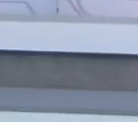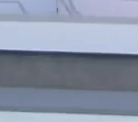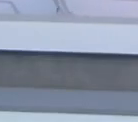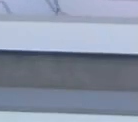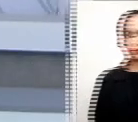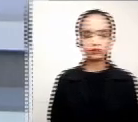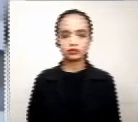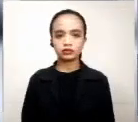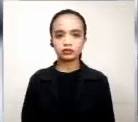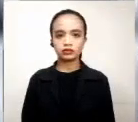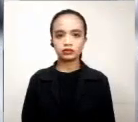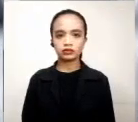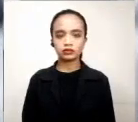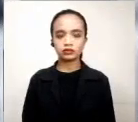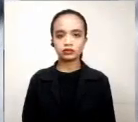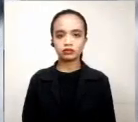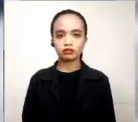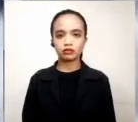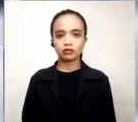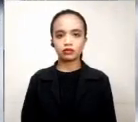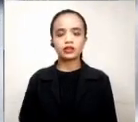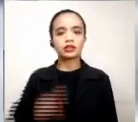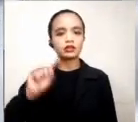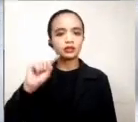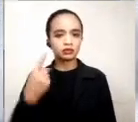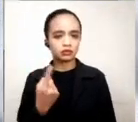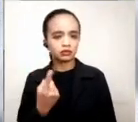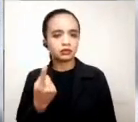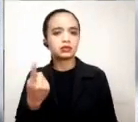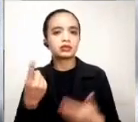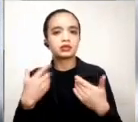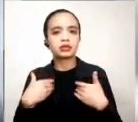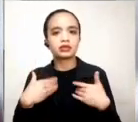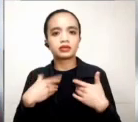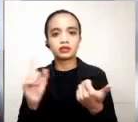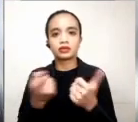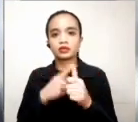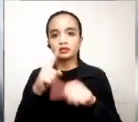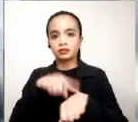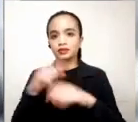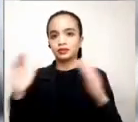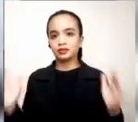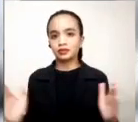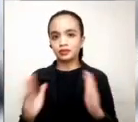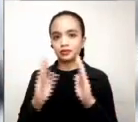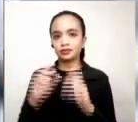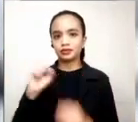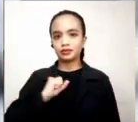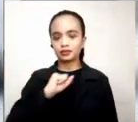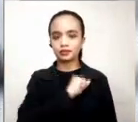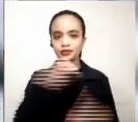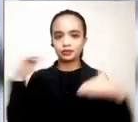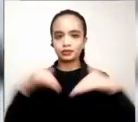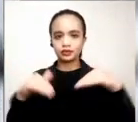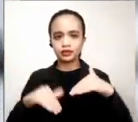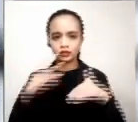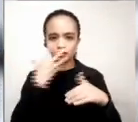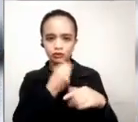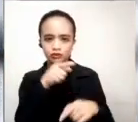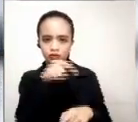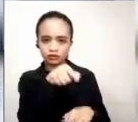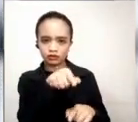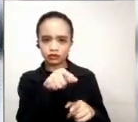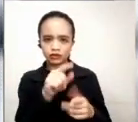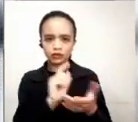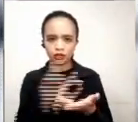Sa unang pagkakataon, nagharap sa pagdinig ng Senado ang itinuturong utak ng pastilya scheme na